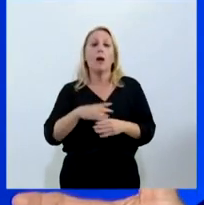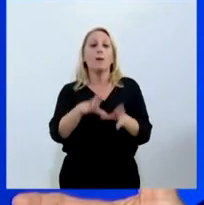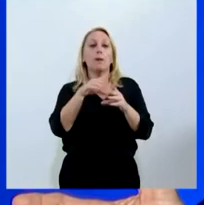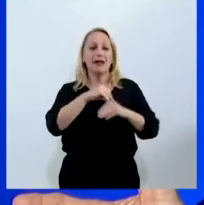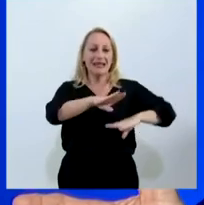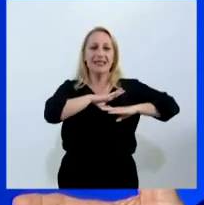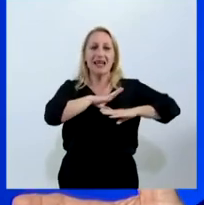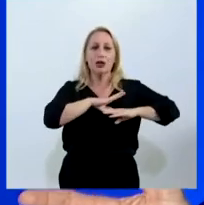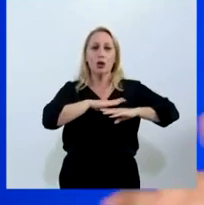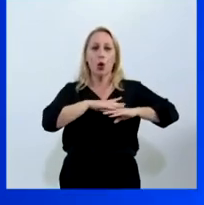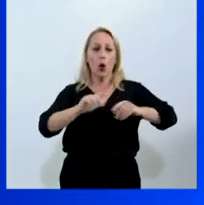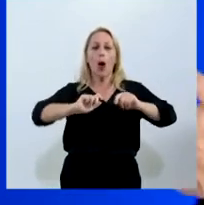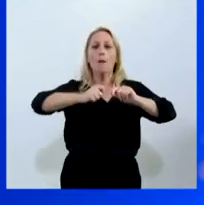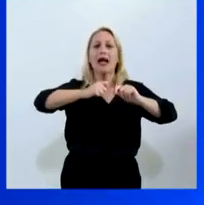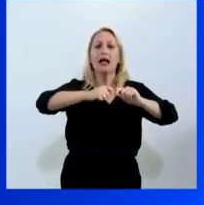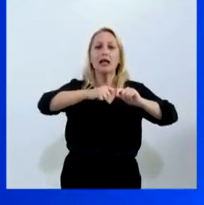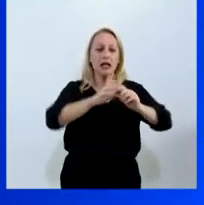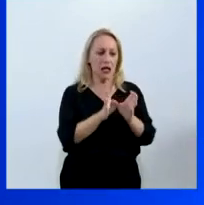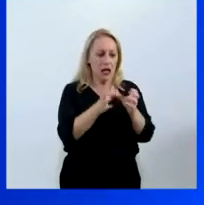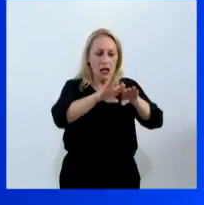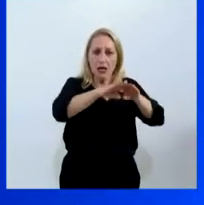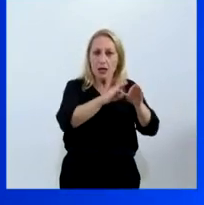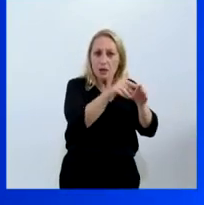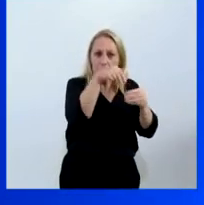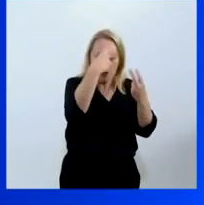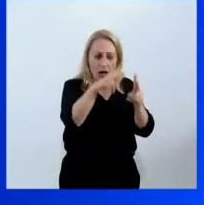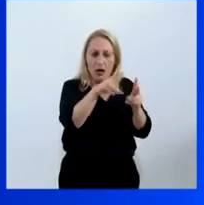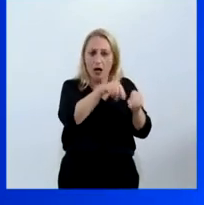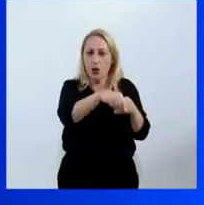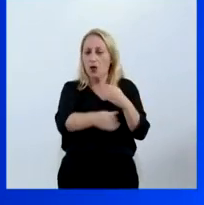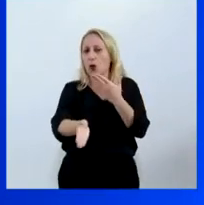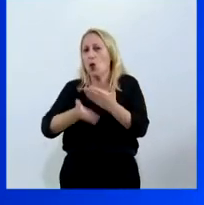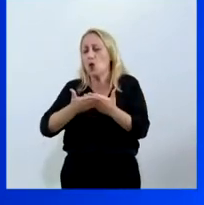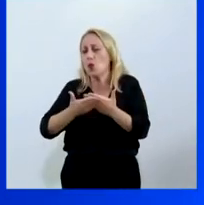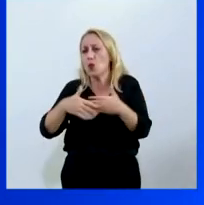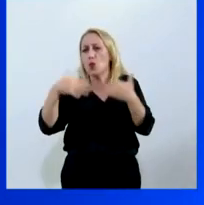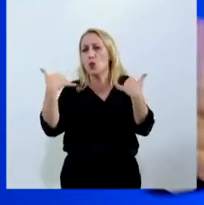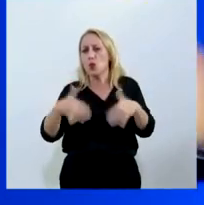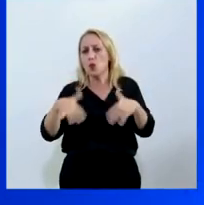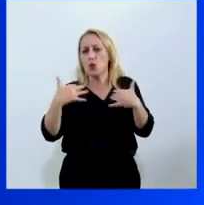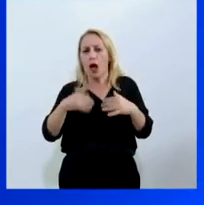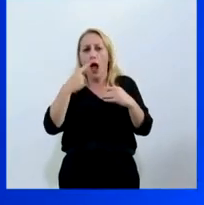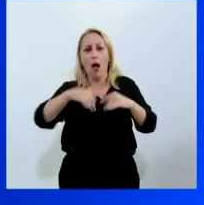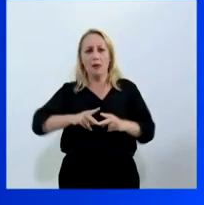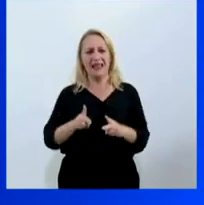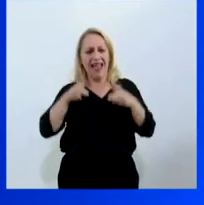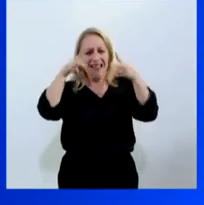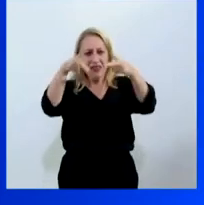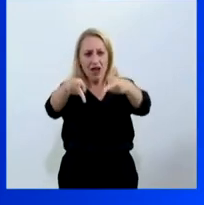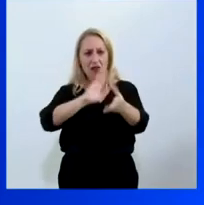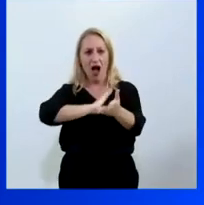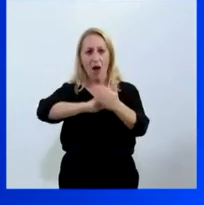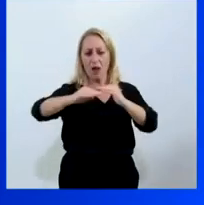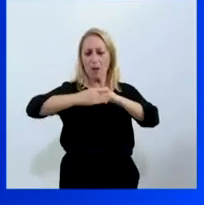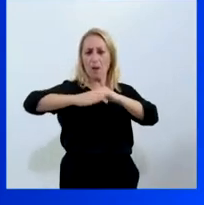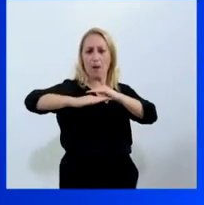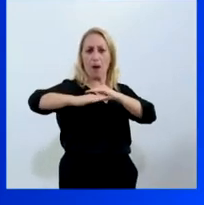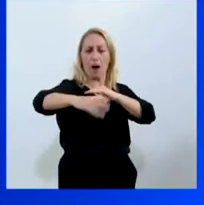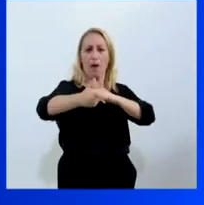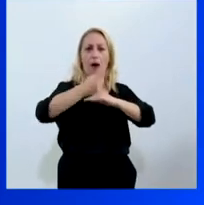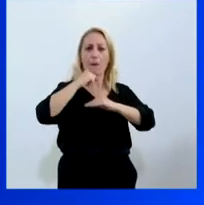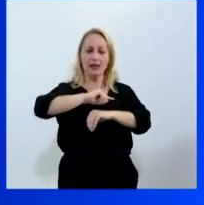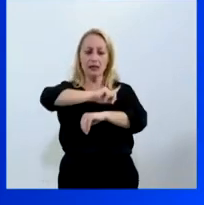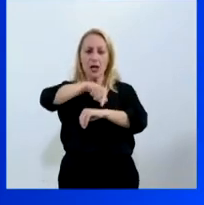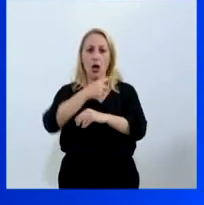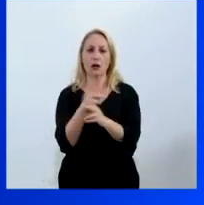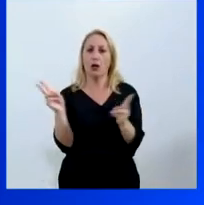του στρατού καθ' όλη τη διάρκεια αυτής της πολύ μεγάλης περιπέτειας. Πώς έστησαν γέφυρες μέσα σε λίγες ώρες,